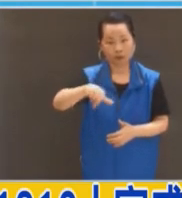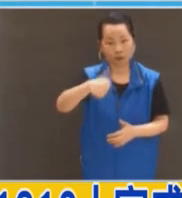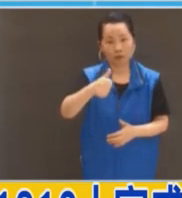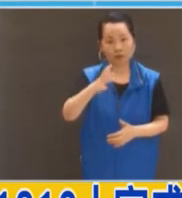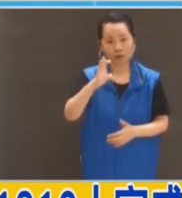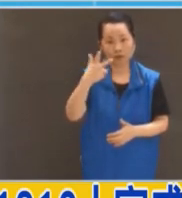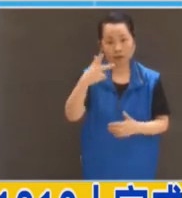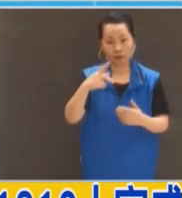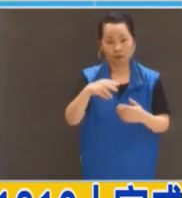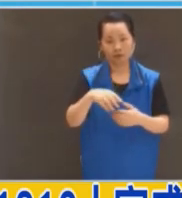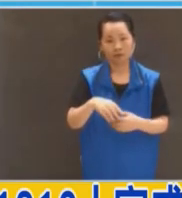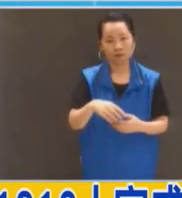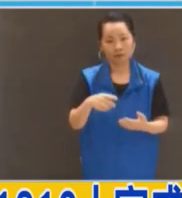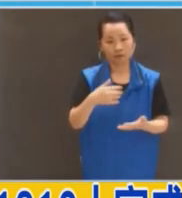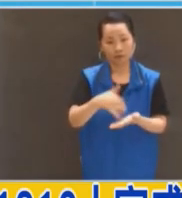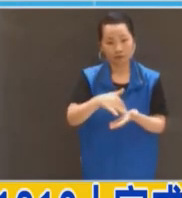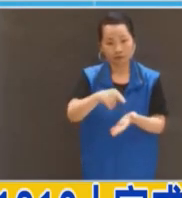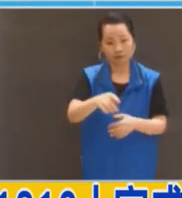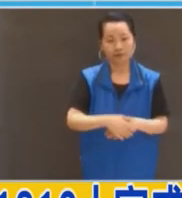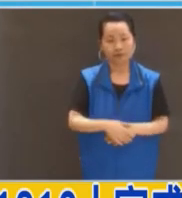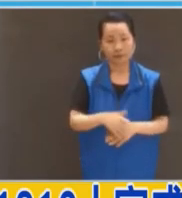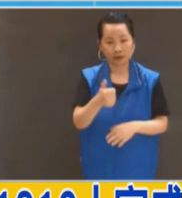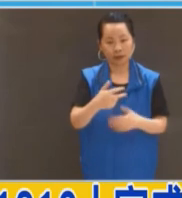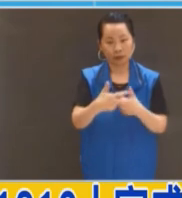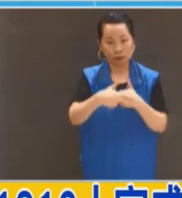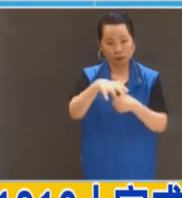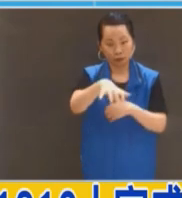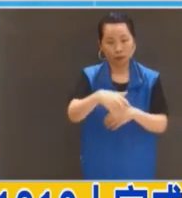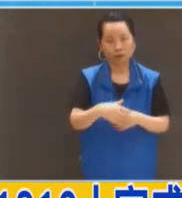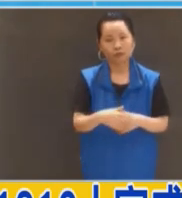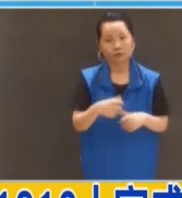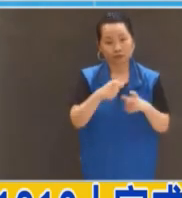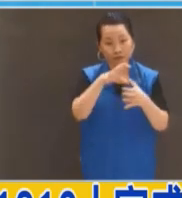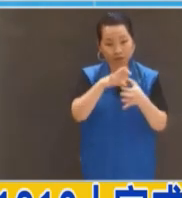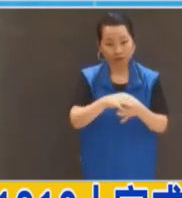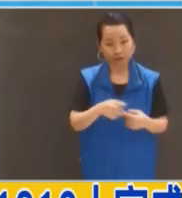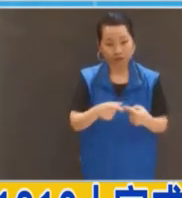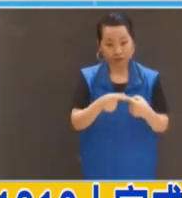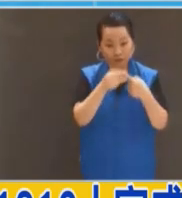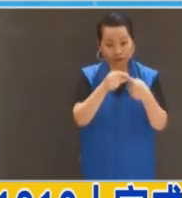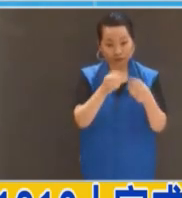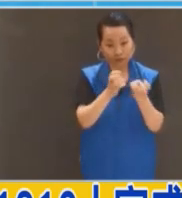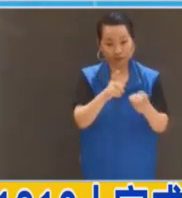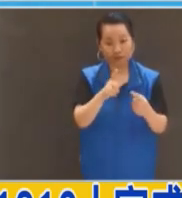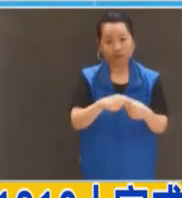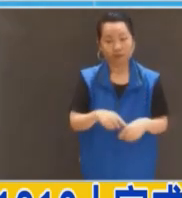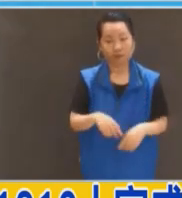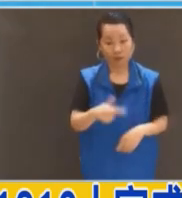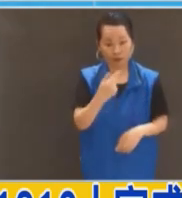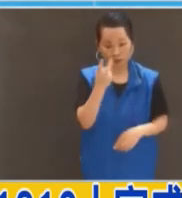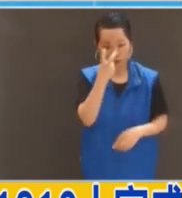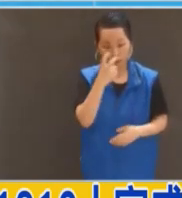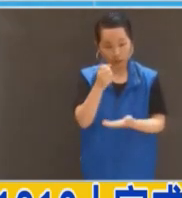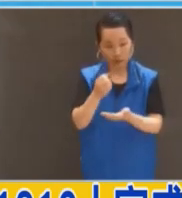77547件，我们非常谢谢七公所第一线的基层同仁非常快速的核定了